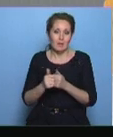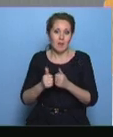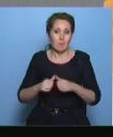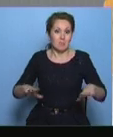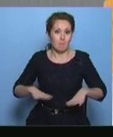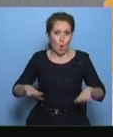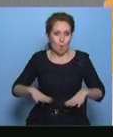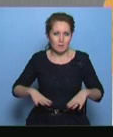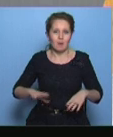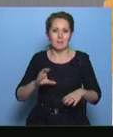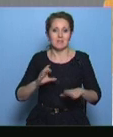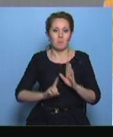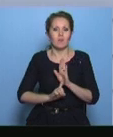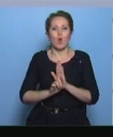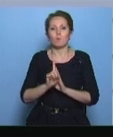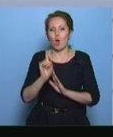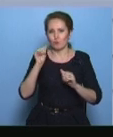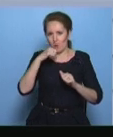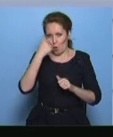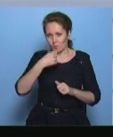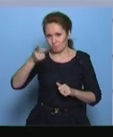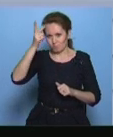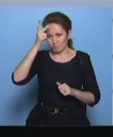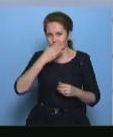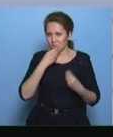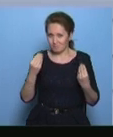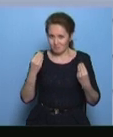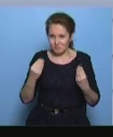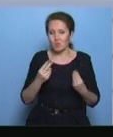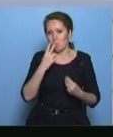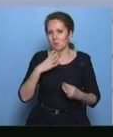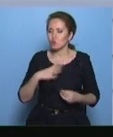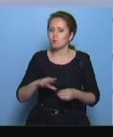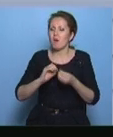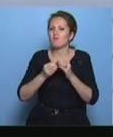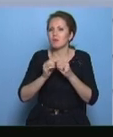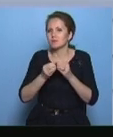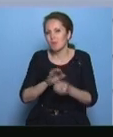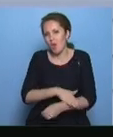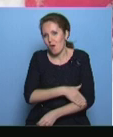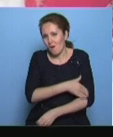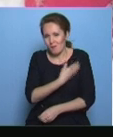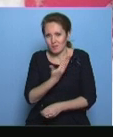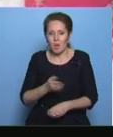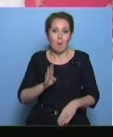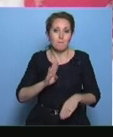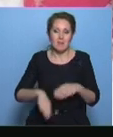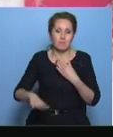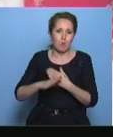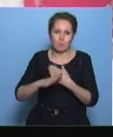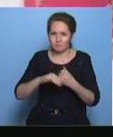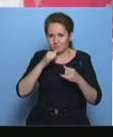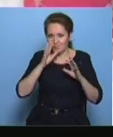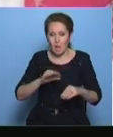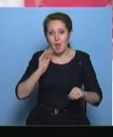символ наступающего года – неотразимый козел. С ним Андрею Федосееву пришлось повозиться. Не обошлось без помощи коллег. Лепить